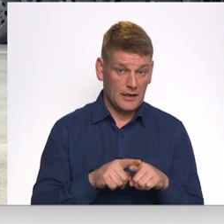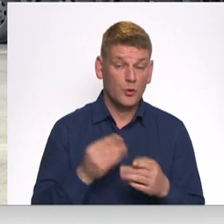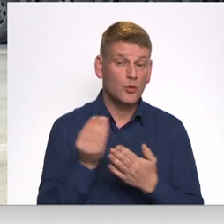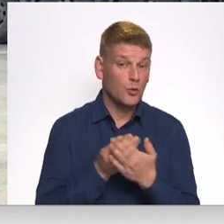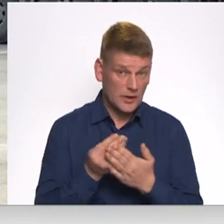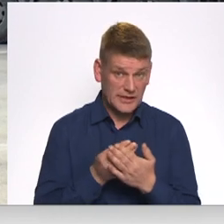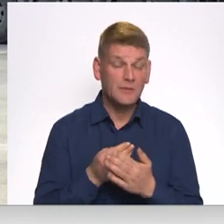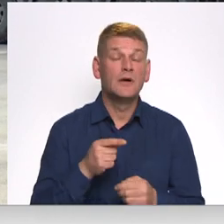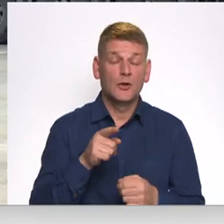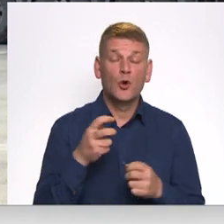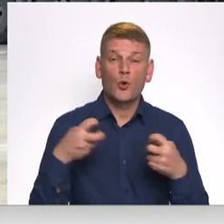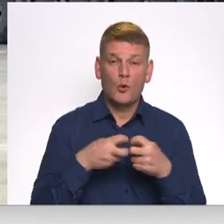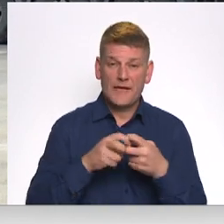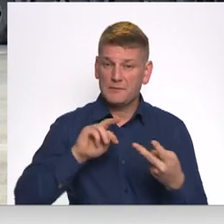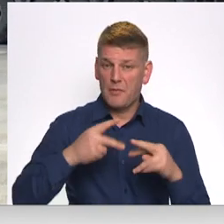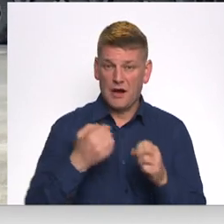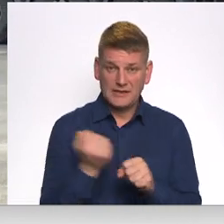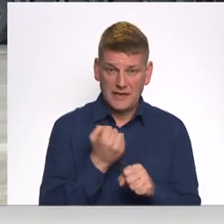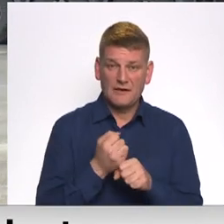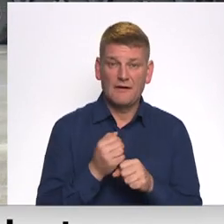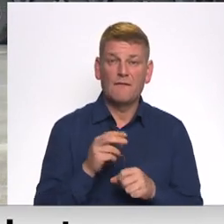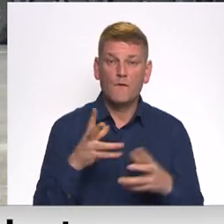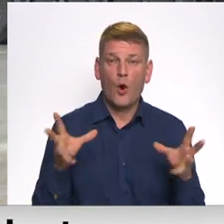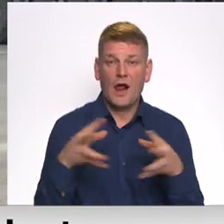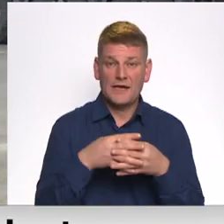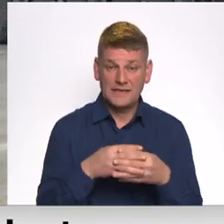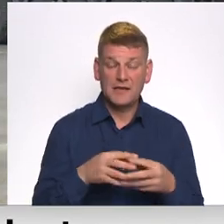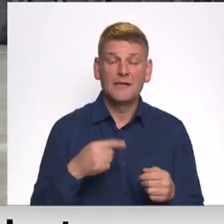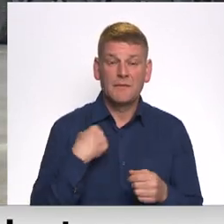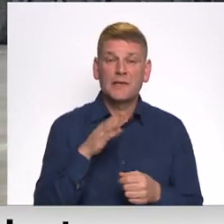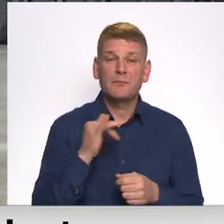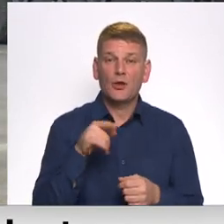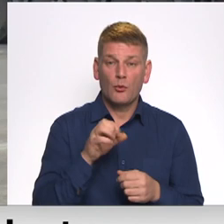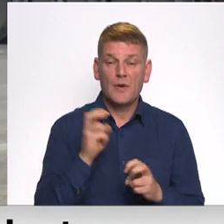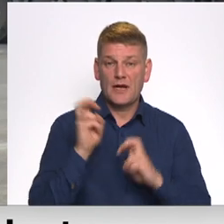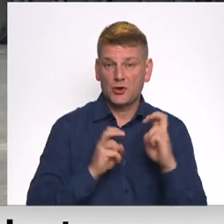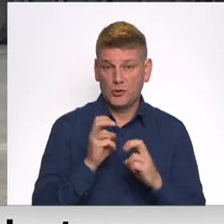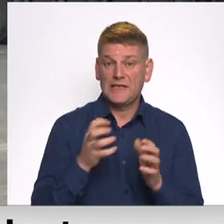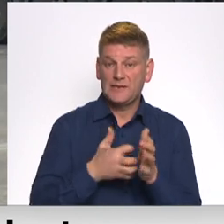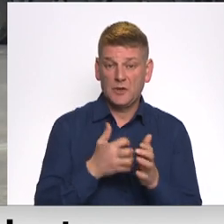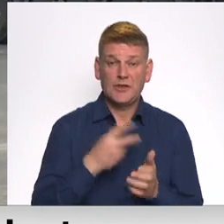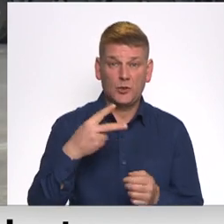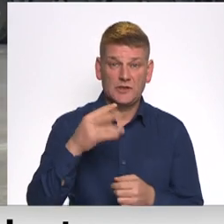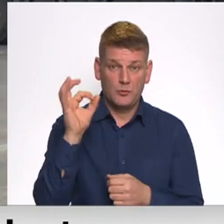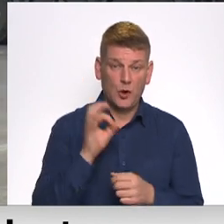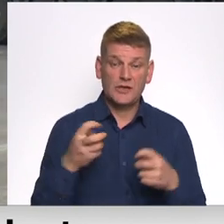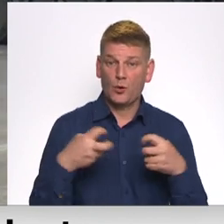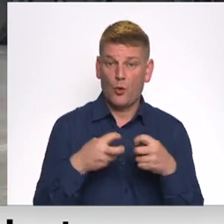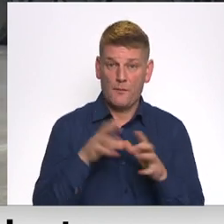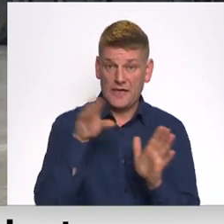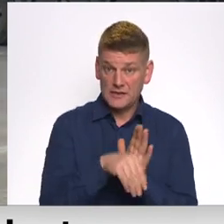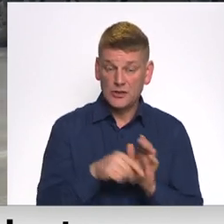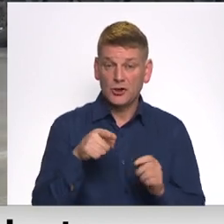nozīmē pilnīgu gumijas pārstrādi, vulkanizāciju. Šajā gadījumā mēs bituma ražošanā izmantojām 20% gumijas, un